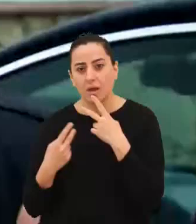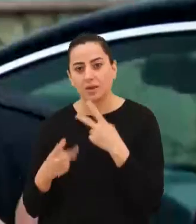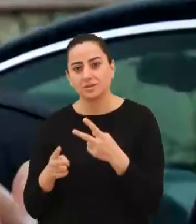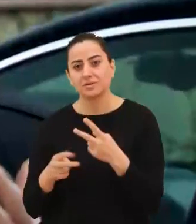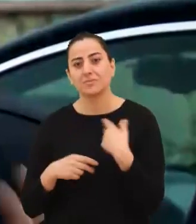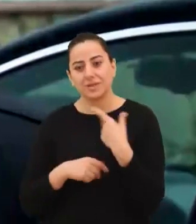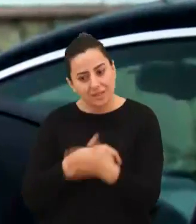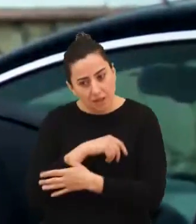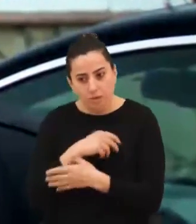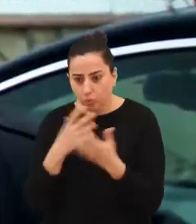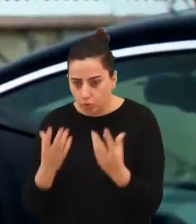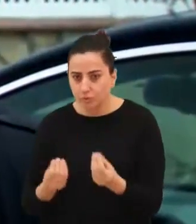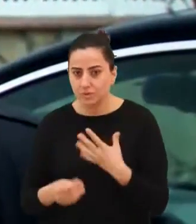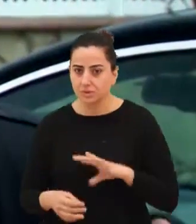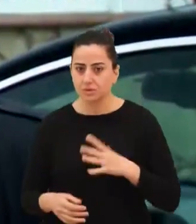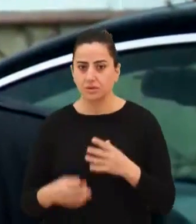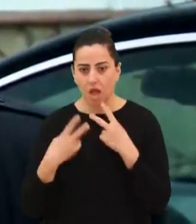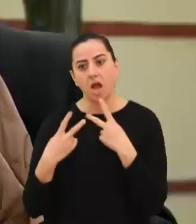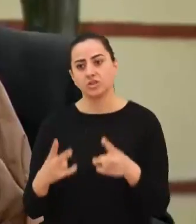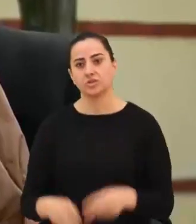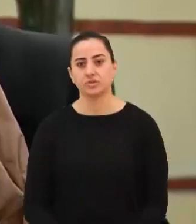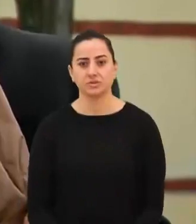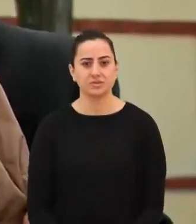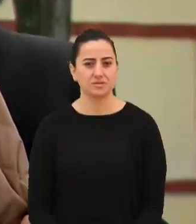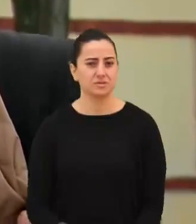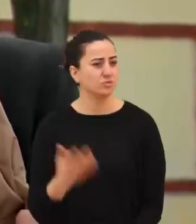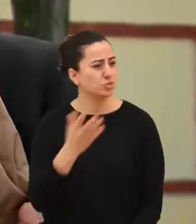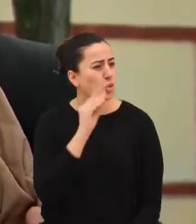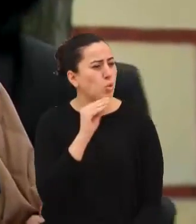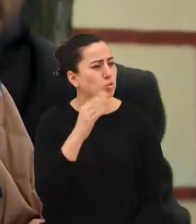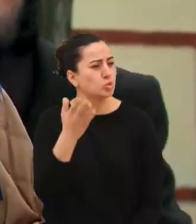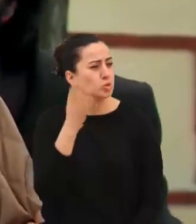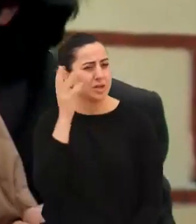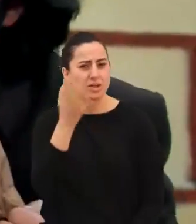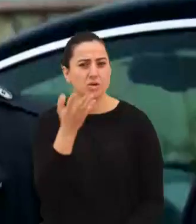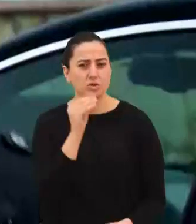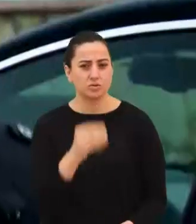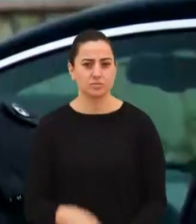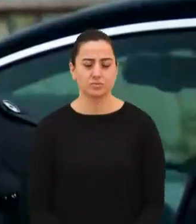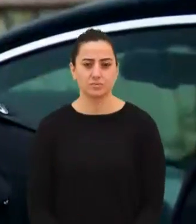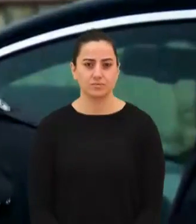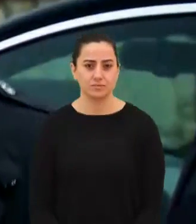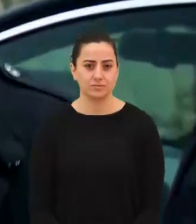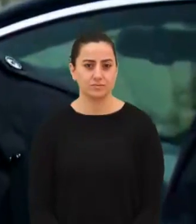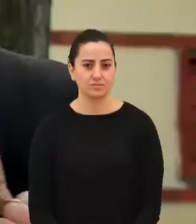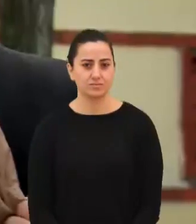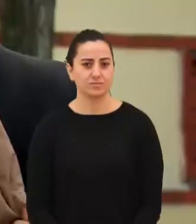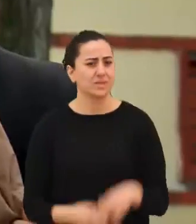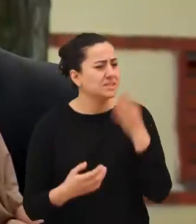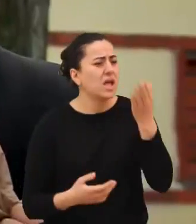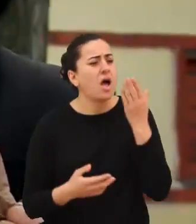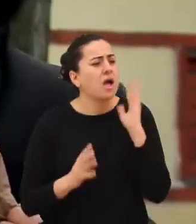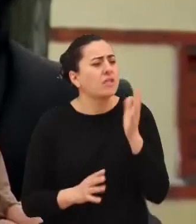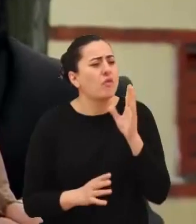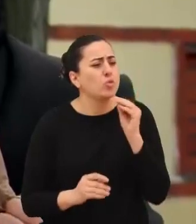size yardım edebilirim, yardımcı olabilirim. Açık çek. Hala konuşuyor ya, hala konuşuyor. Sen hala konuşuyor musun ya?